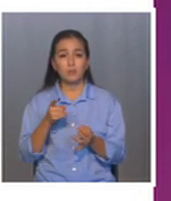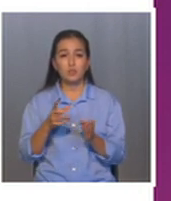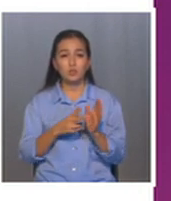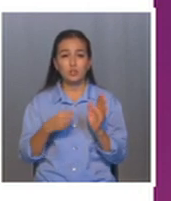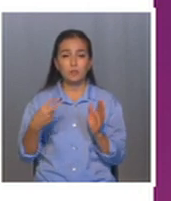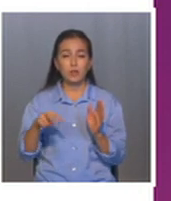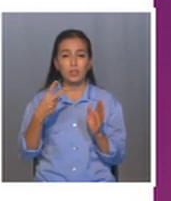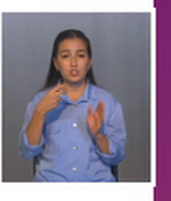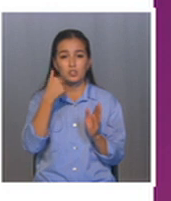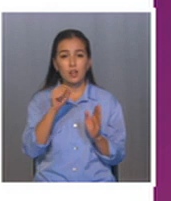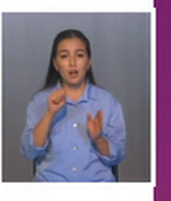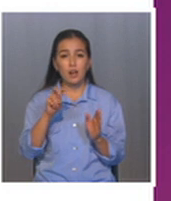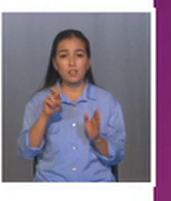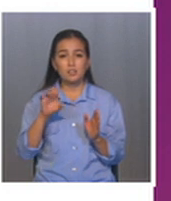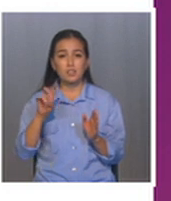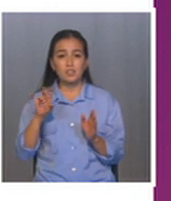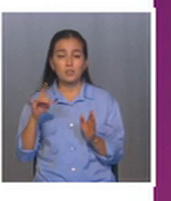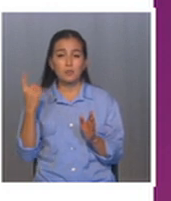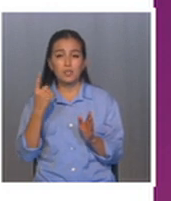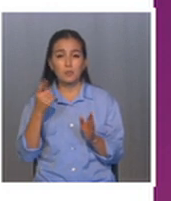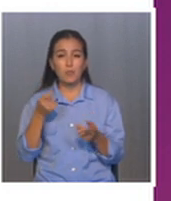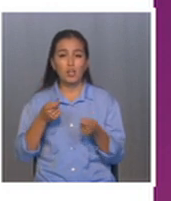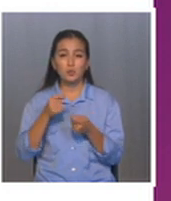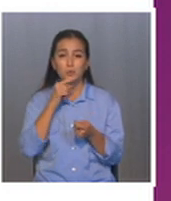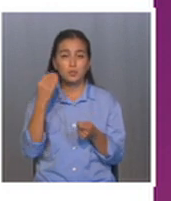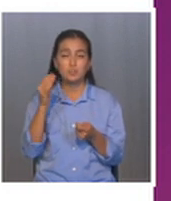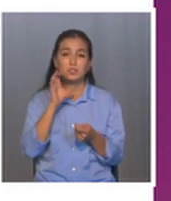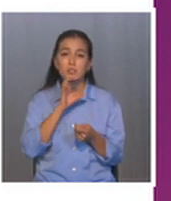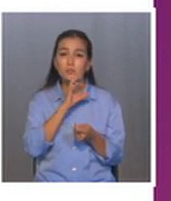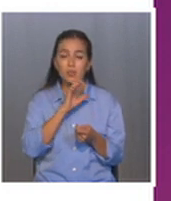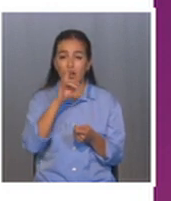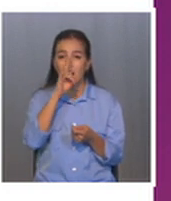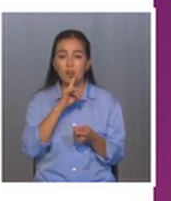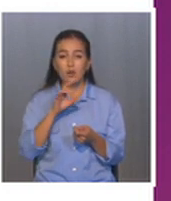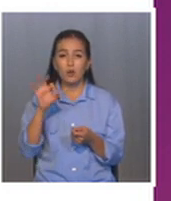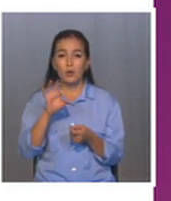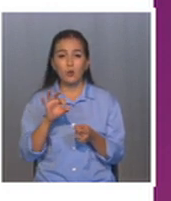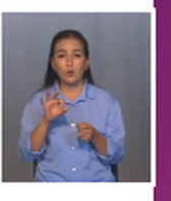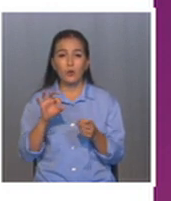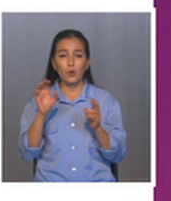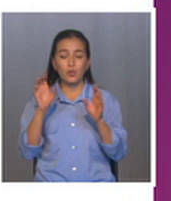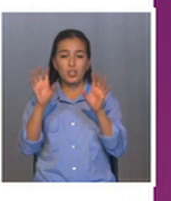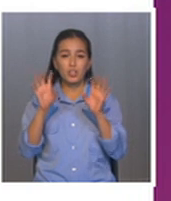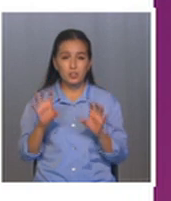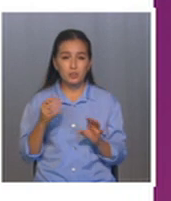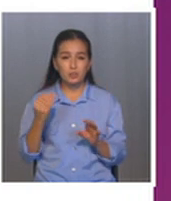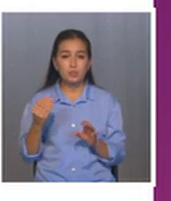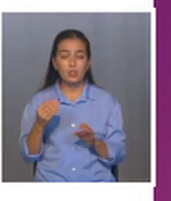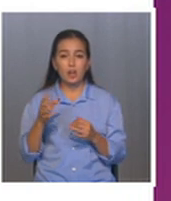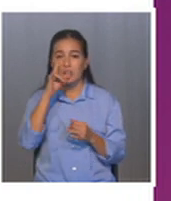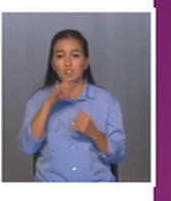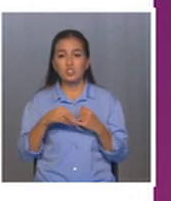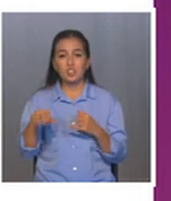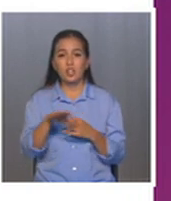1822 жылы Александр I патшаның Сібір қазақтары туралы ережесі, қазақ жерлерін бөлу, билеу,